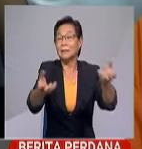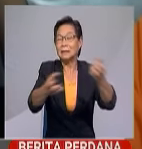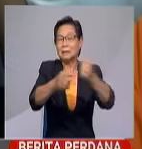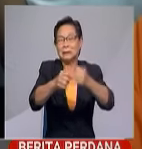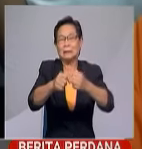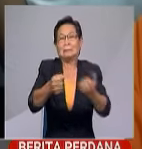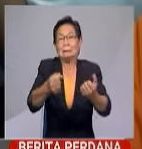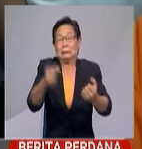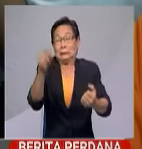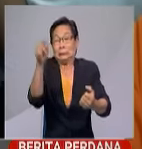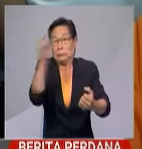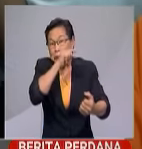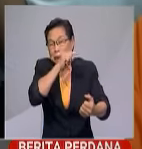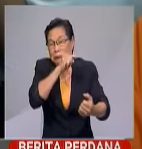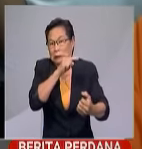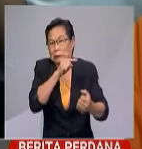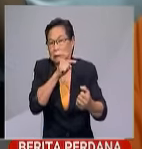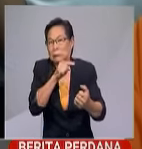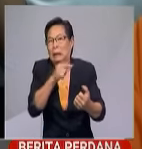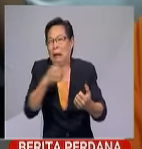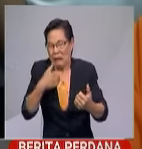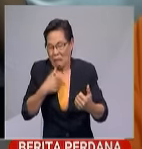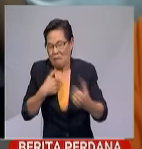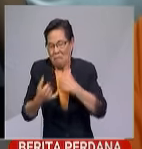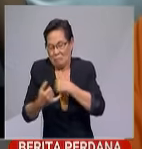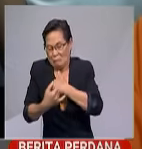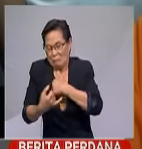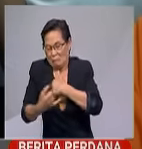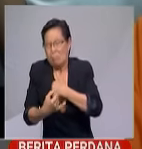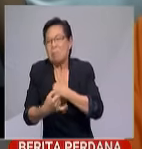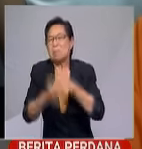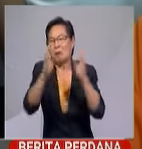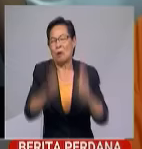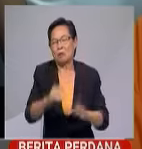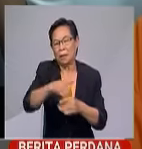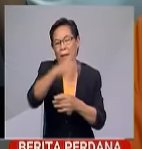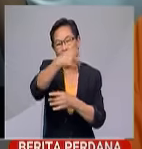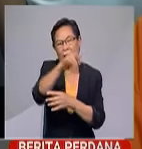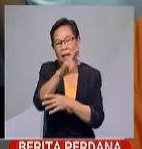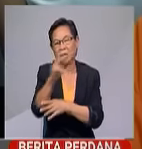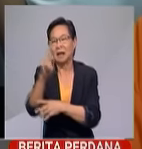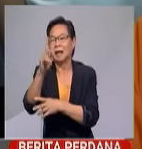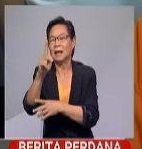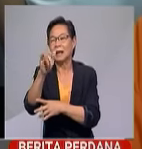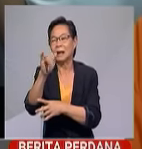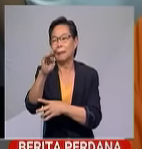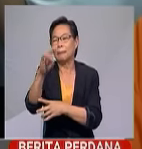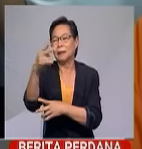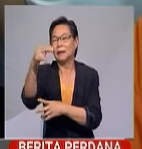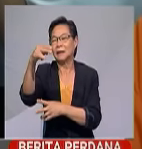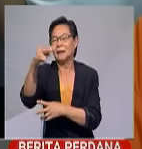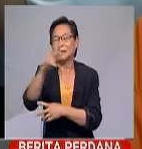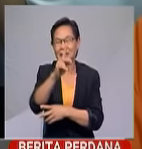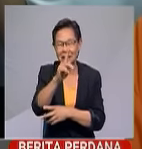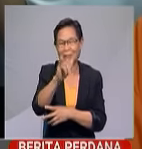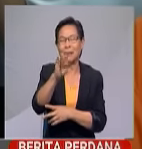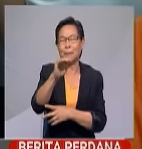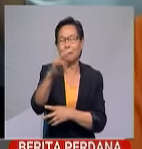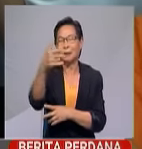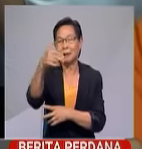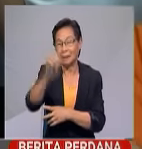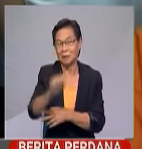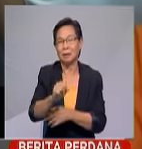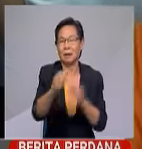ekstrim dan berbau perkauman dalam PRK Kimanis ini. Bukan itu sahaja, pemimpin